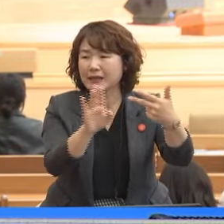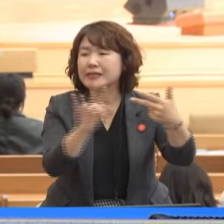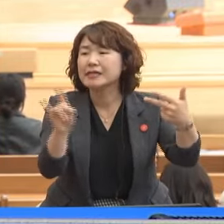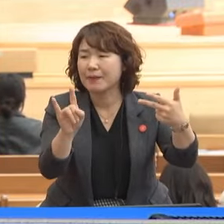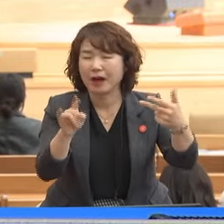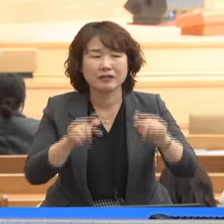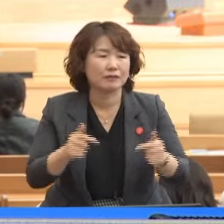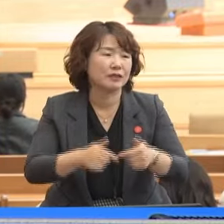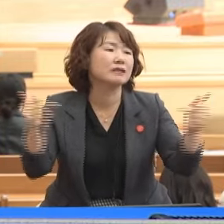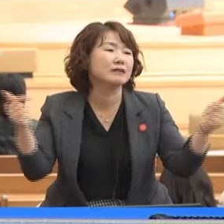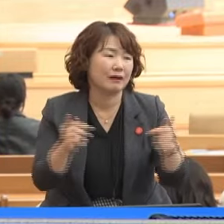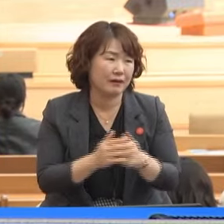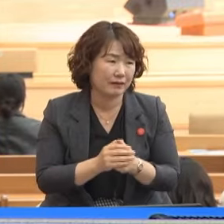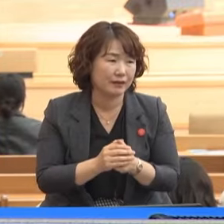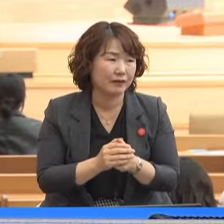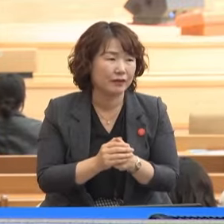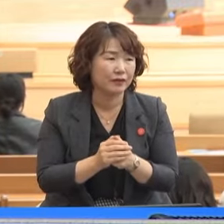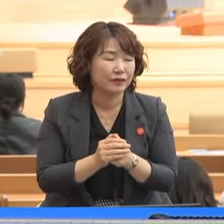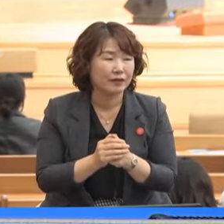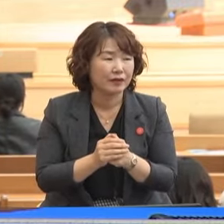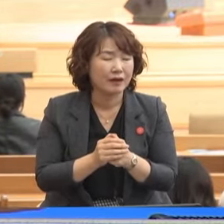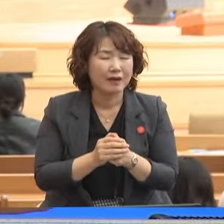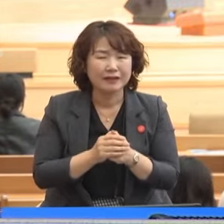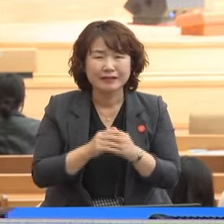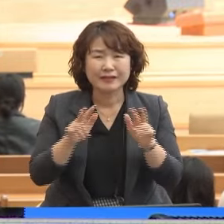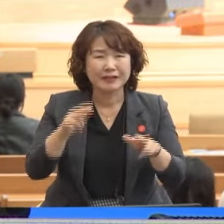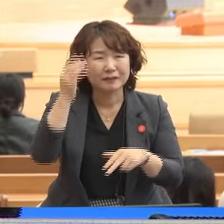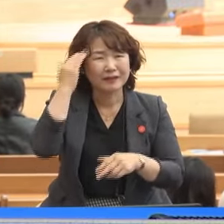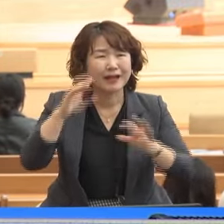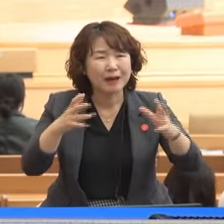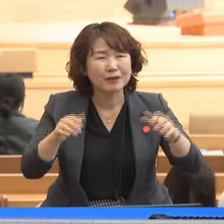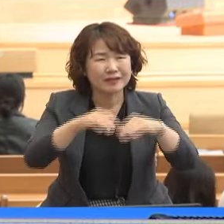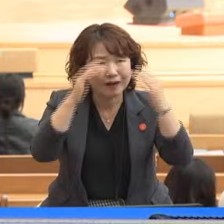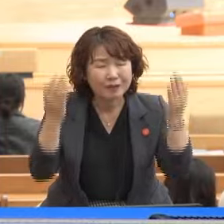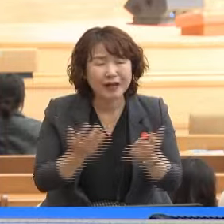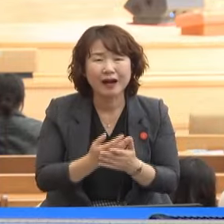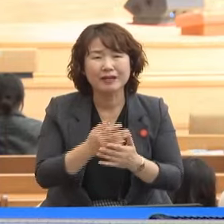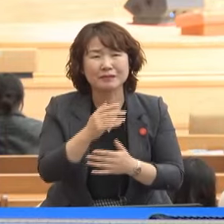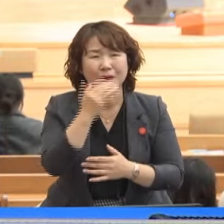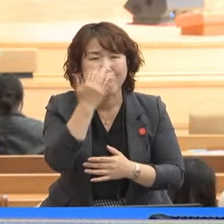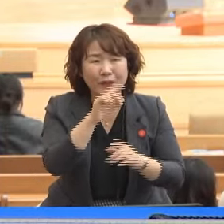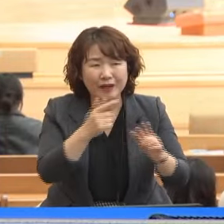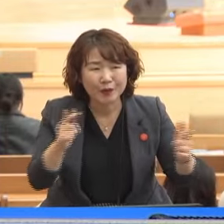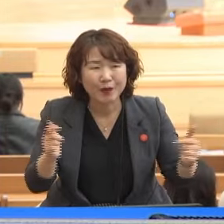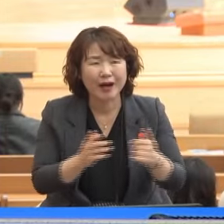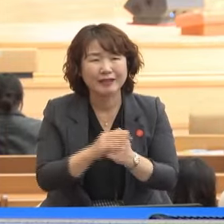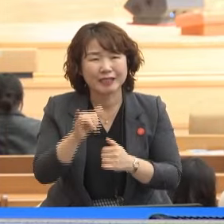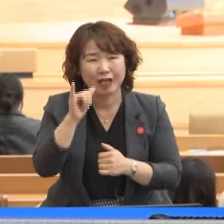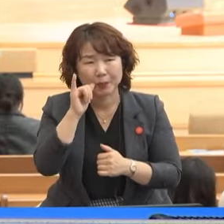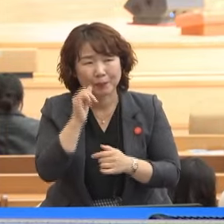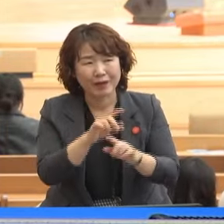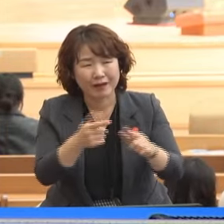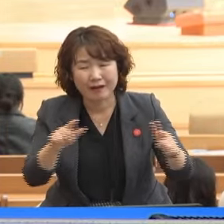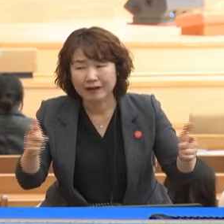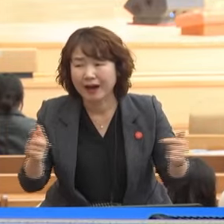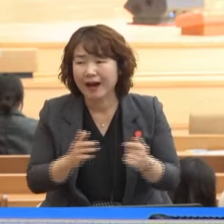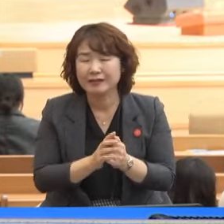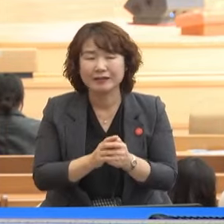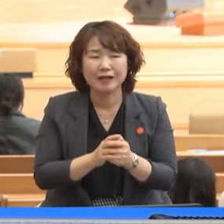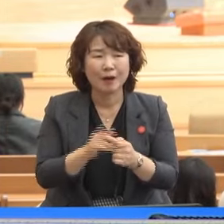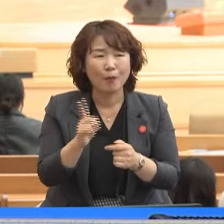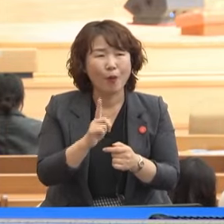700%가 증가한 거예요. 온 나라가 막, 음란, 이 뭐 종류도 알 수 없는,